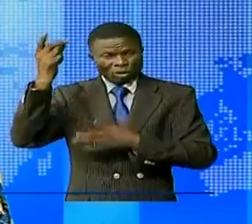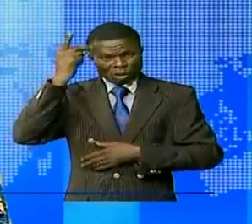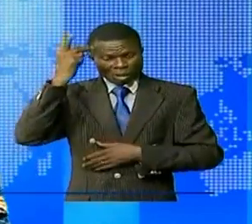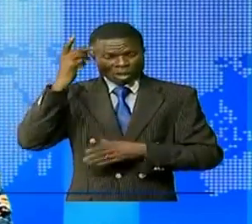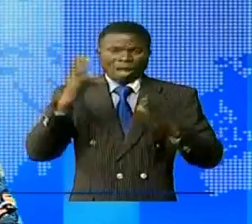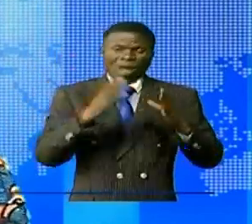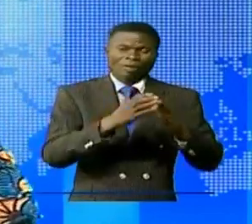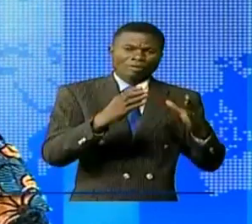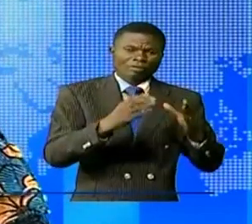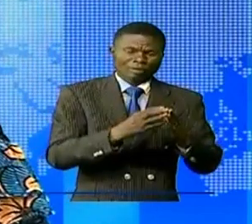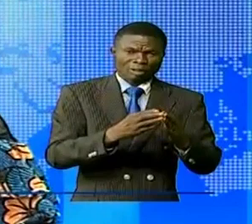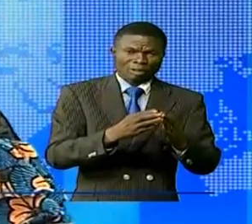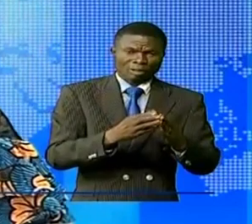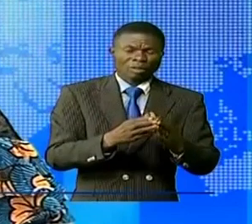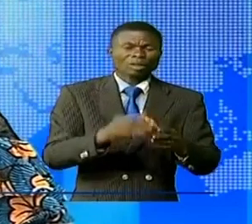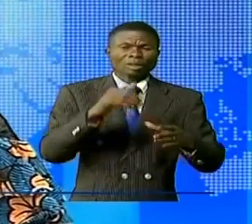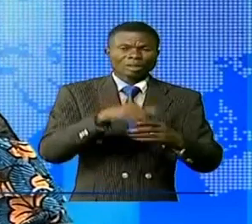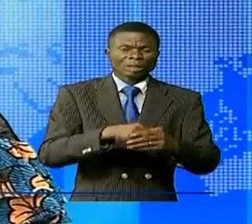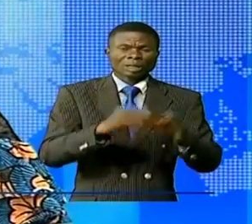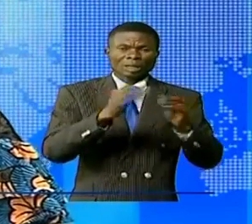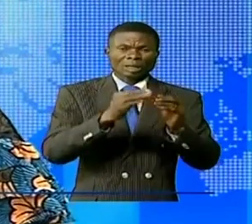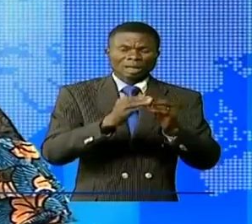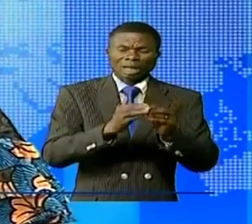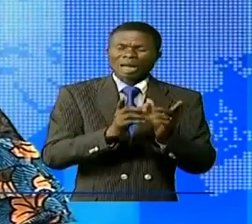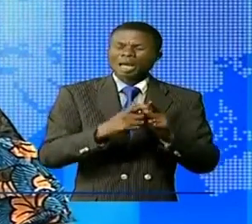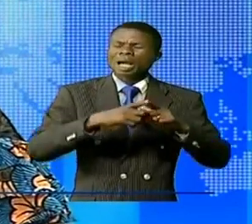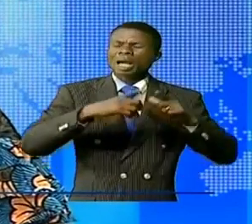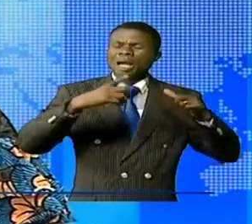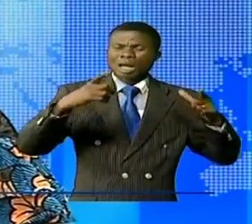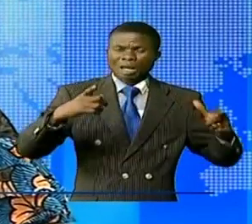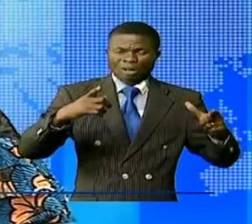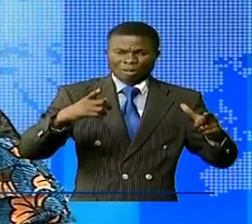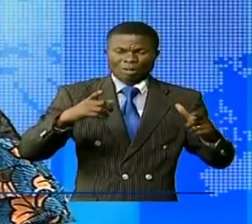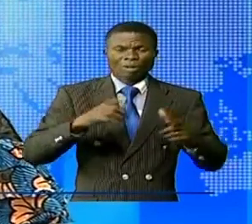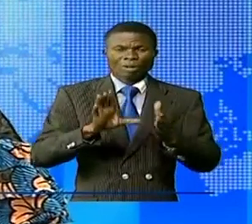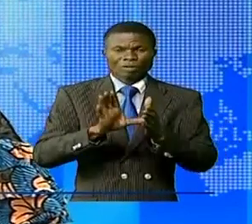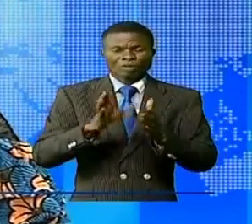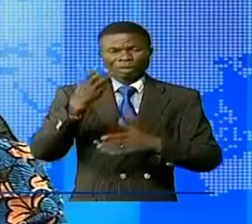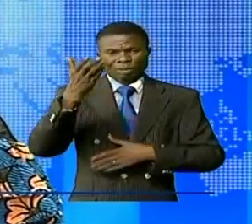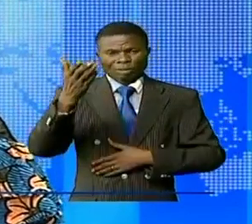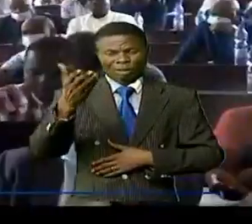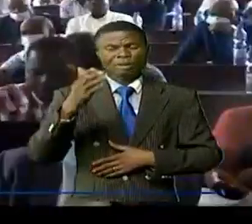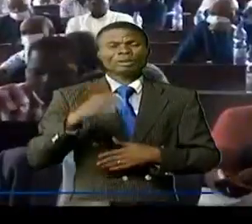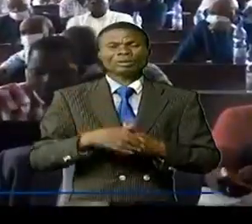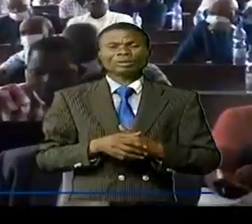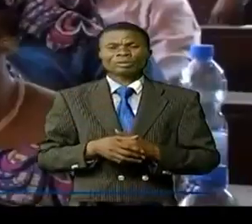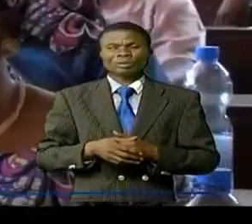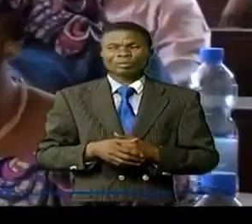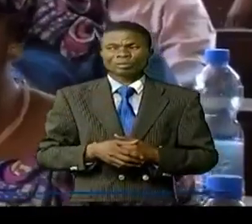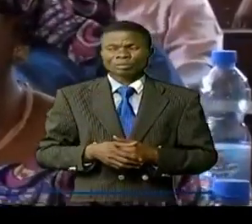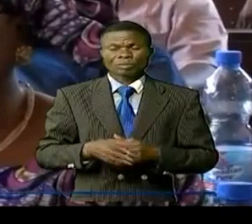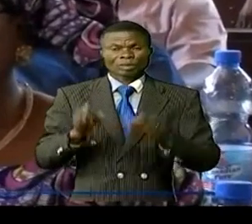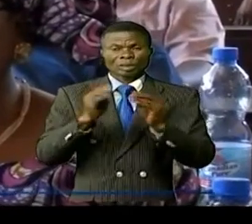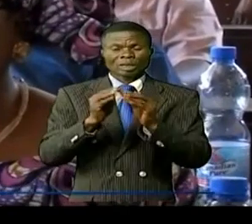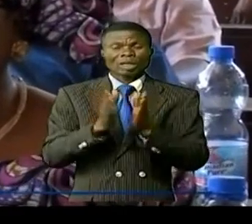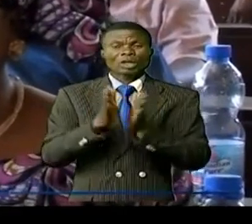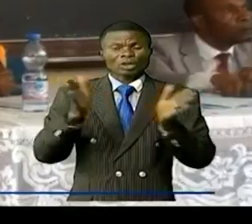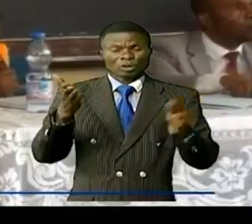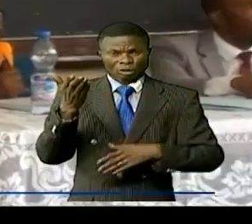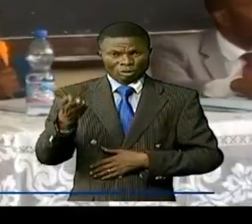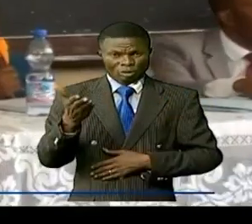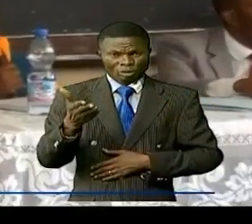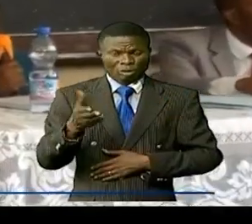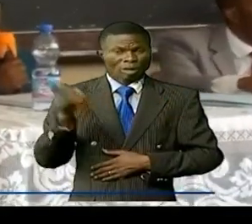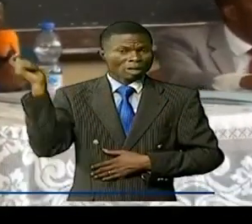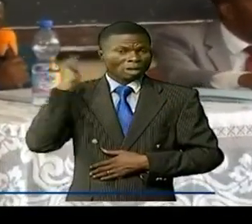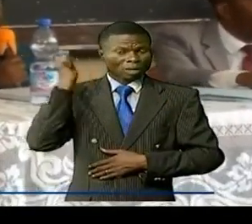Kinshasa. C'était au cours de l'assemblée extraordinaire. Grâce Maosso pour les détails. Au cours de cette assemblée générale, les